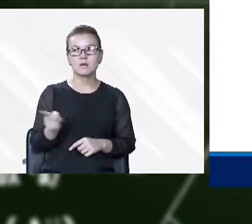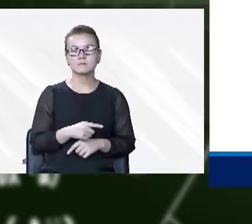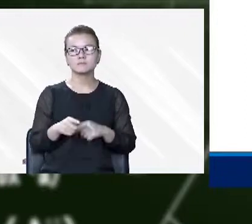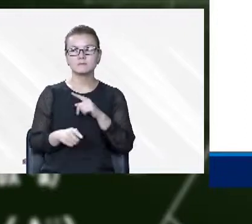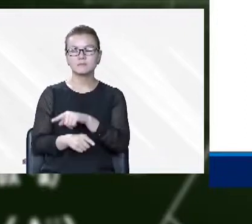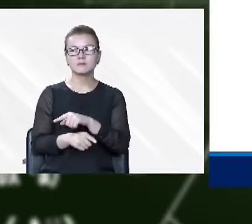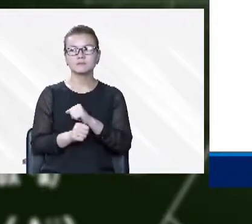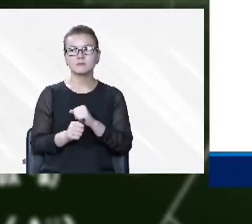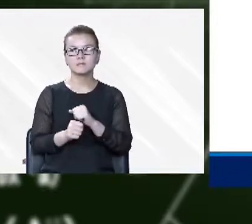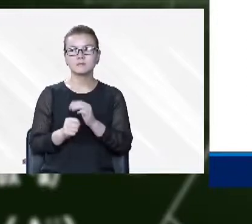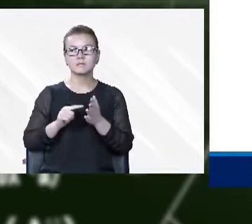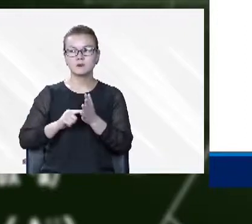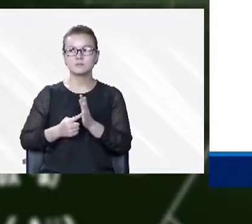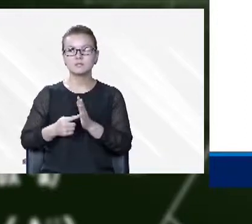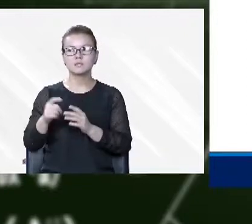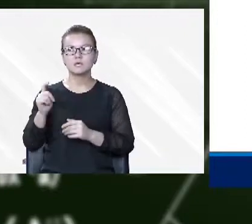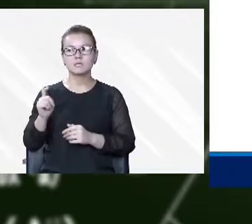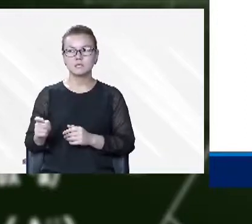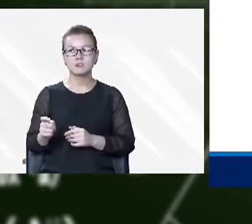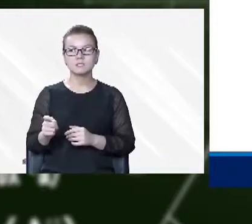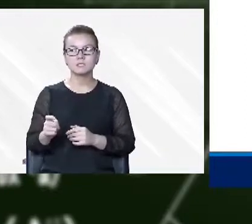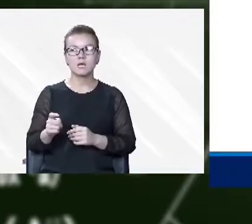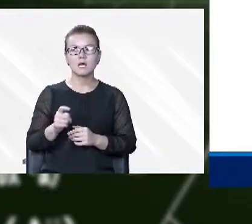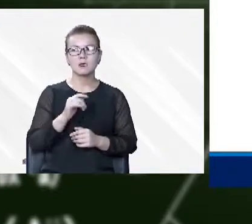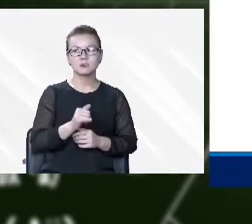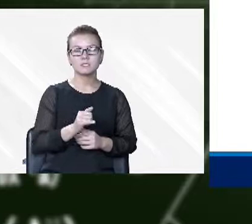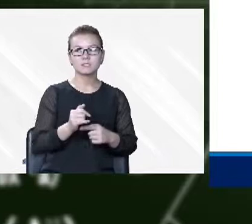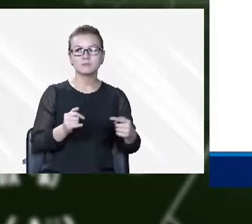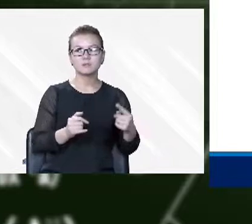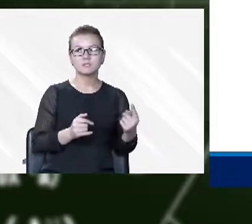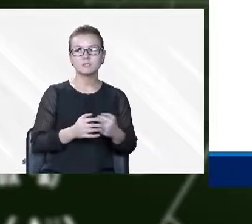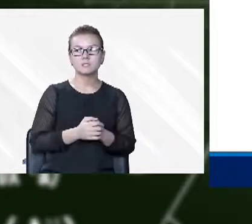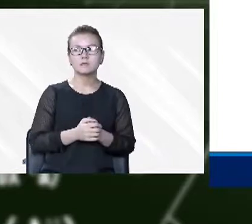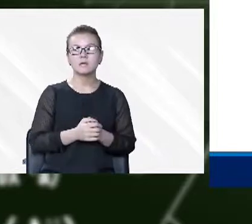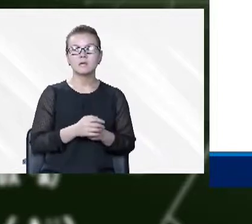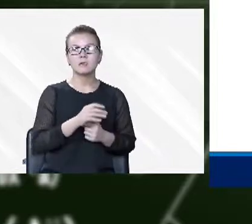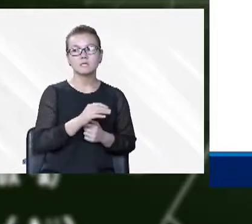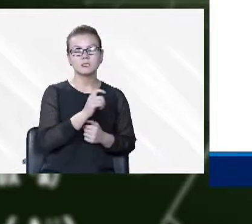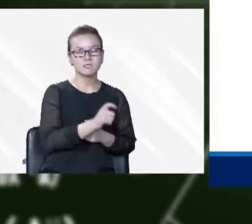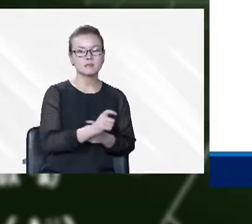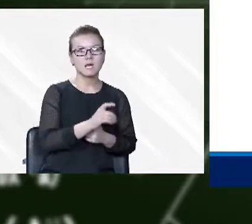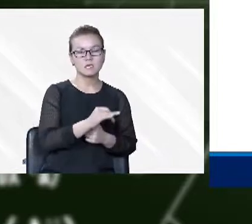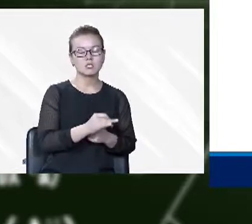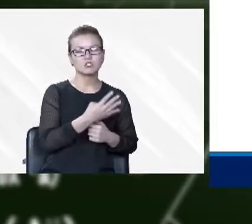произведения разности y и единицы и разности x и 4.